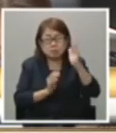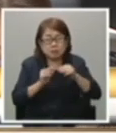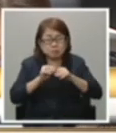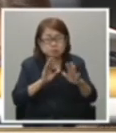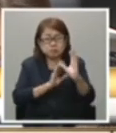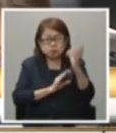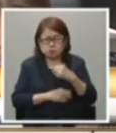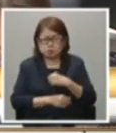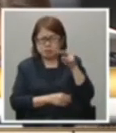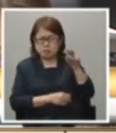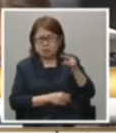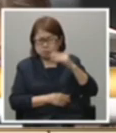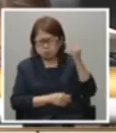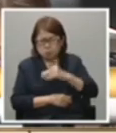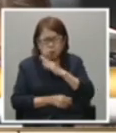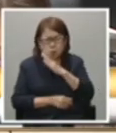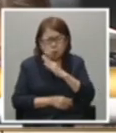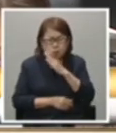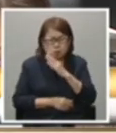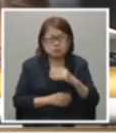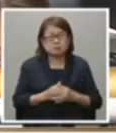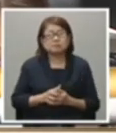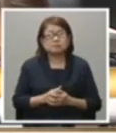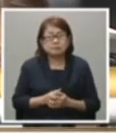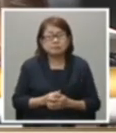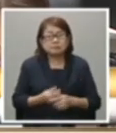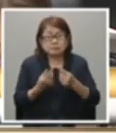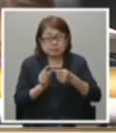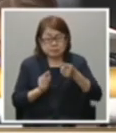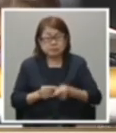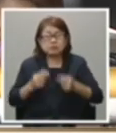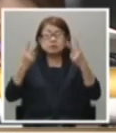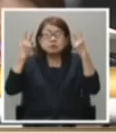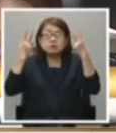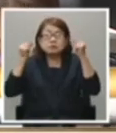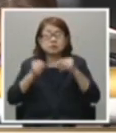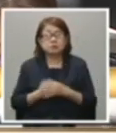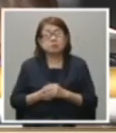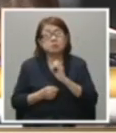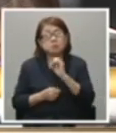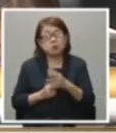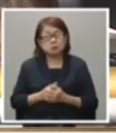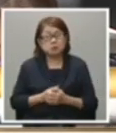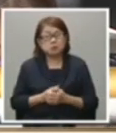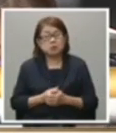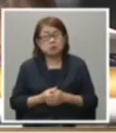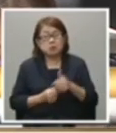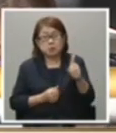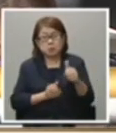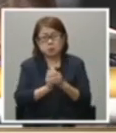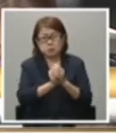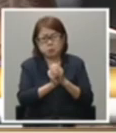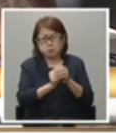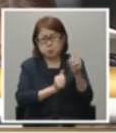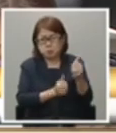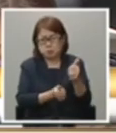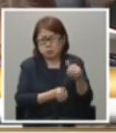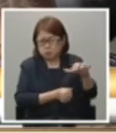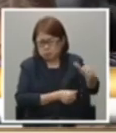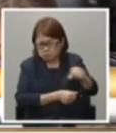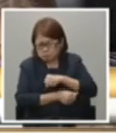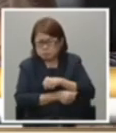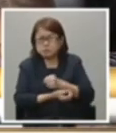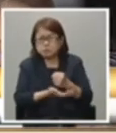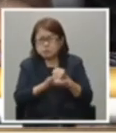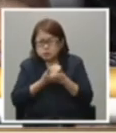ยแต่ที่น่าตลกไปกว่านั้นท่านนายกเอามาพูดบอกว่าเขาจะมาช่วยเราพัฒนาประเทศเขามีพ่อมีแม่เป็นคนไท